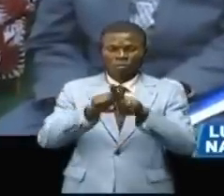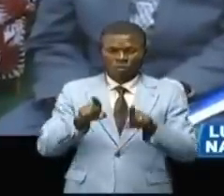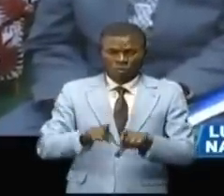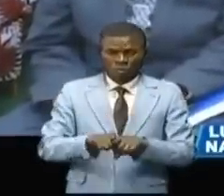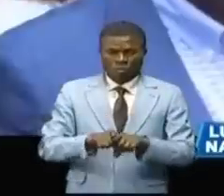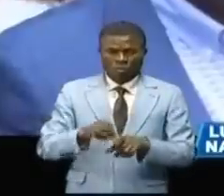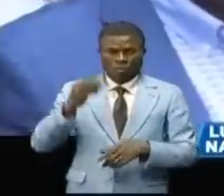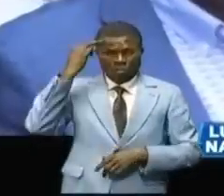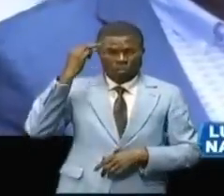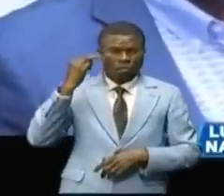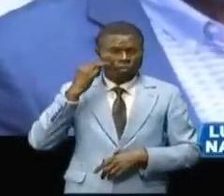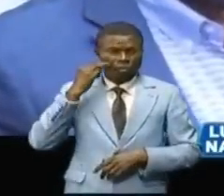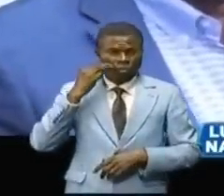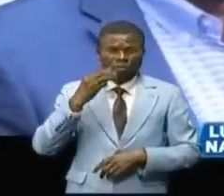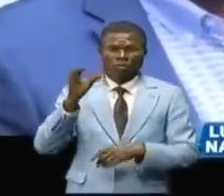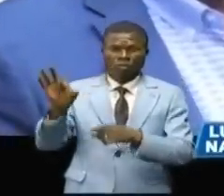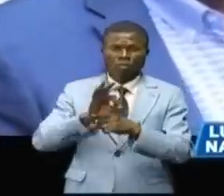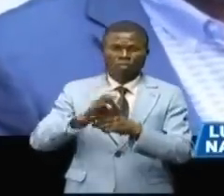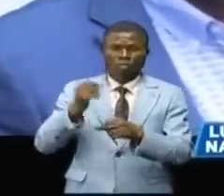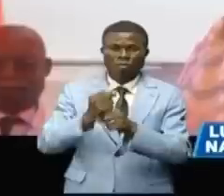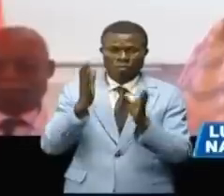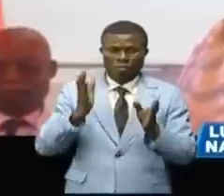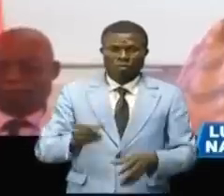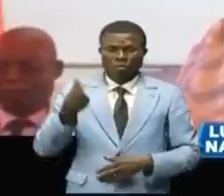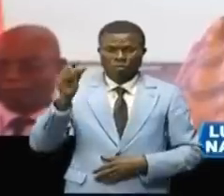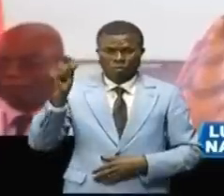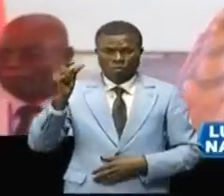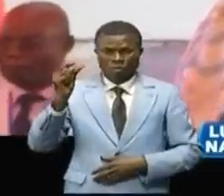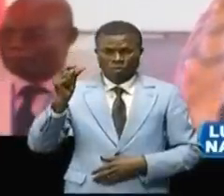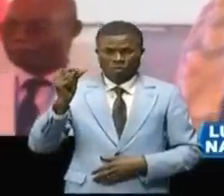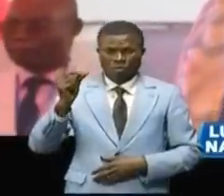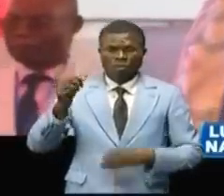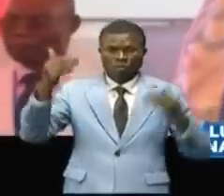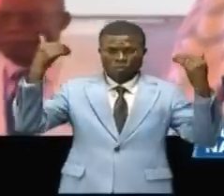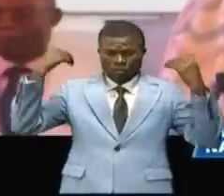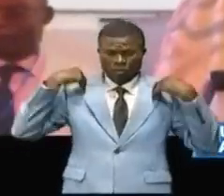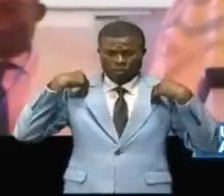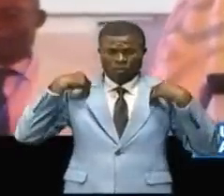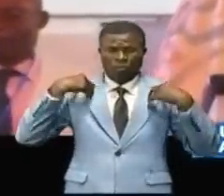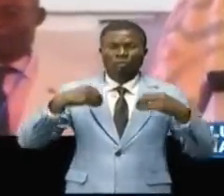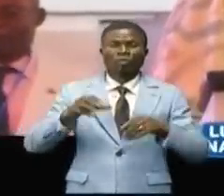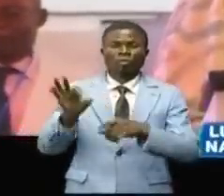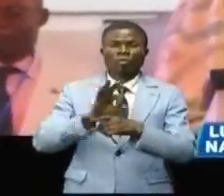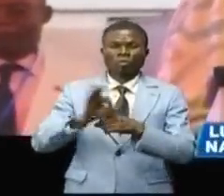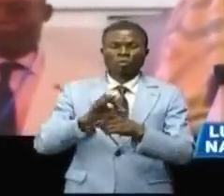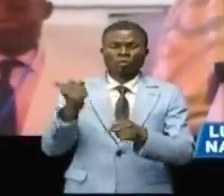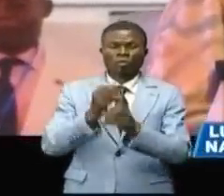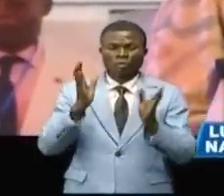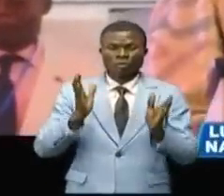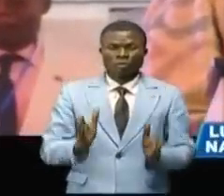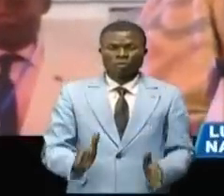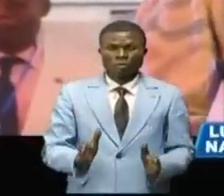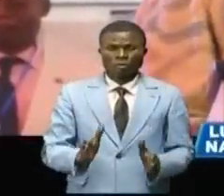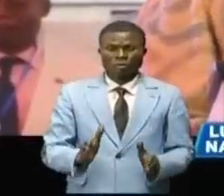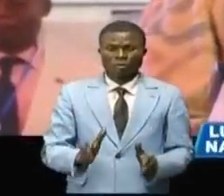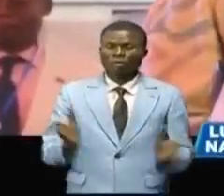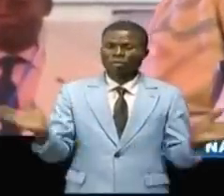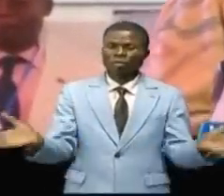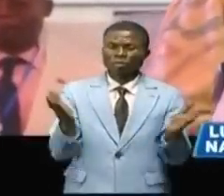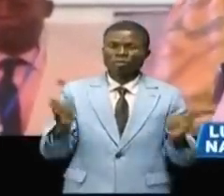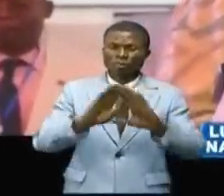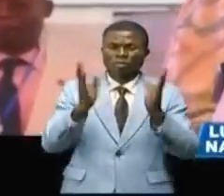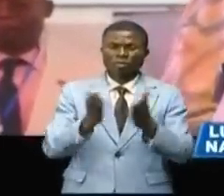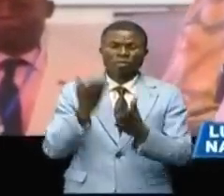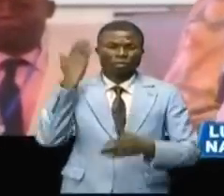au ministère de la formation professionnelle et métiers. Opportunité pour la patronne de la formation professionnelle d'exhorter les